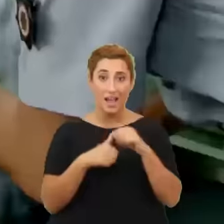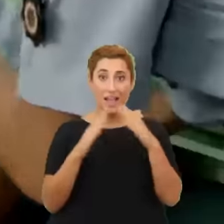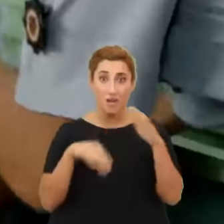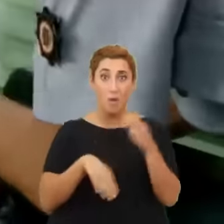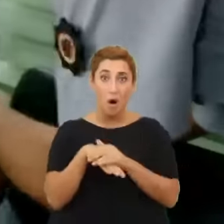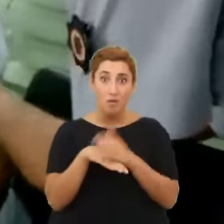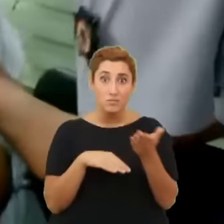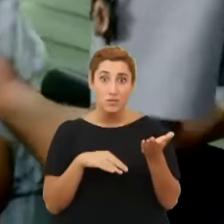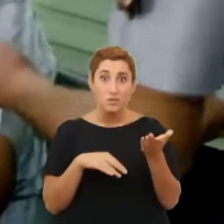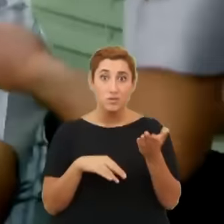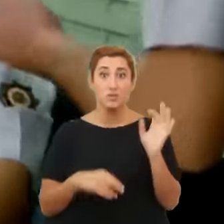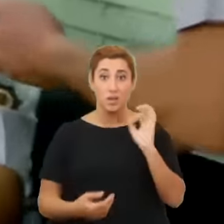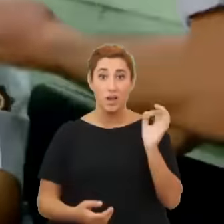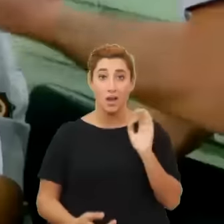kovmuş?